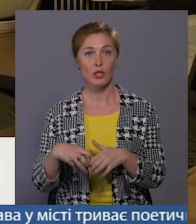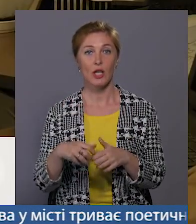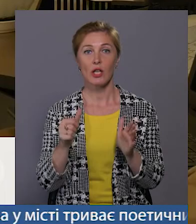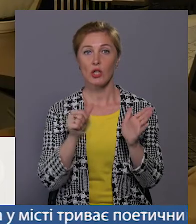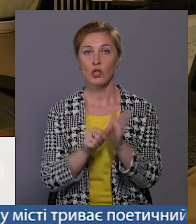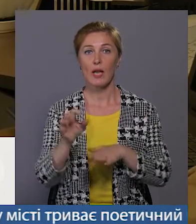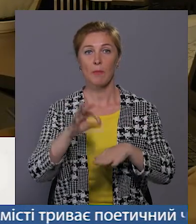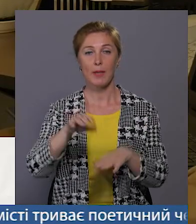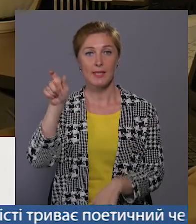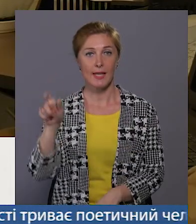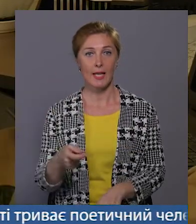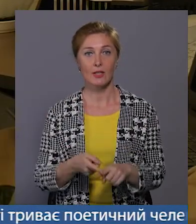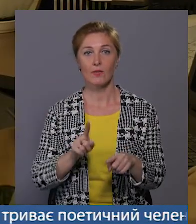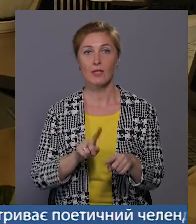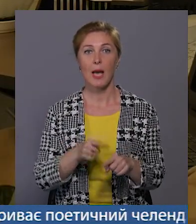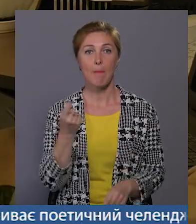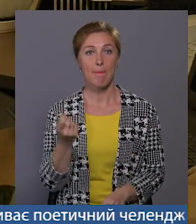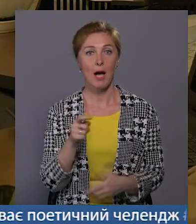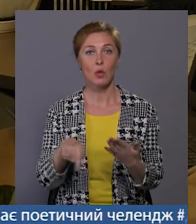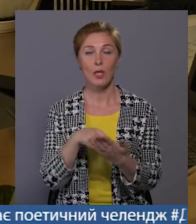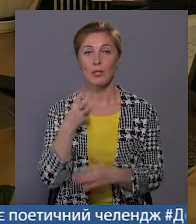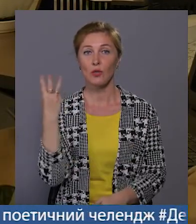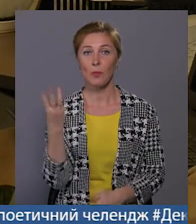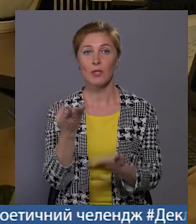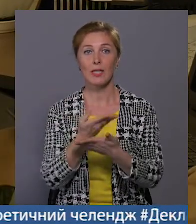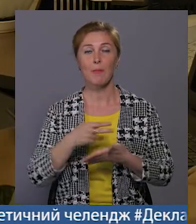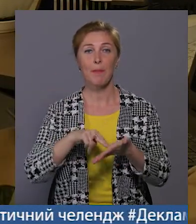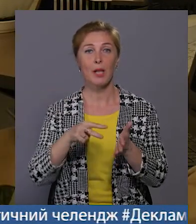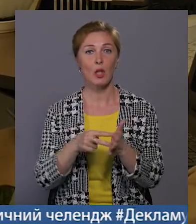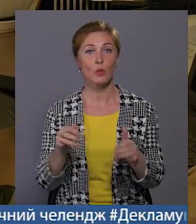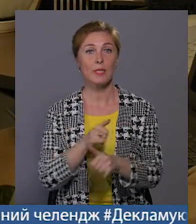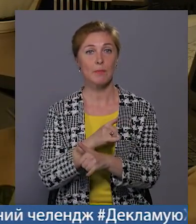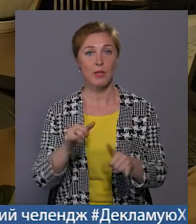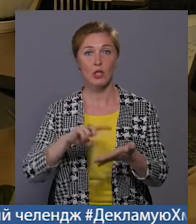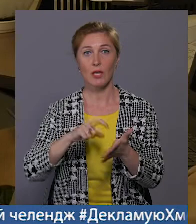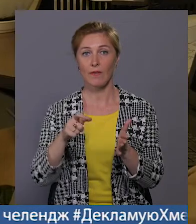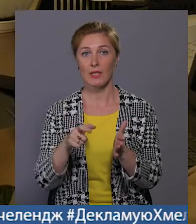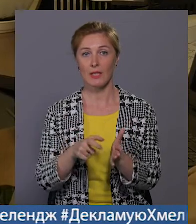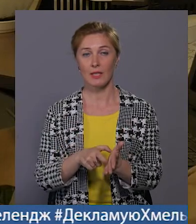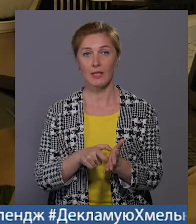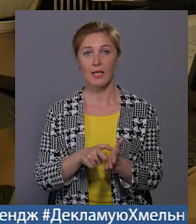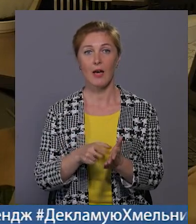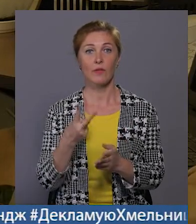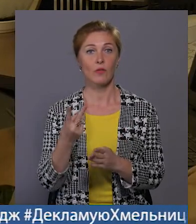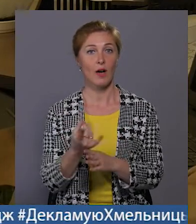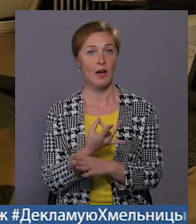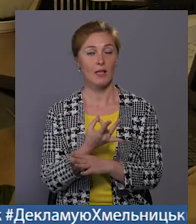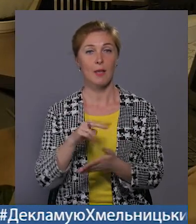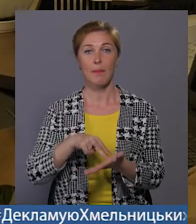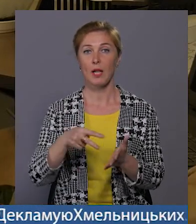60 пацієнтів – це мало на місто Хмельницьке. І ми плануємо збільшення відділення гемодіалізу, збільшення вдвоє, тобто